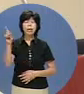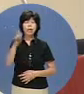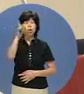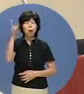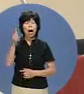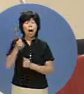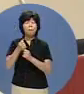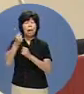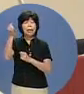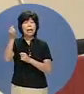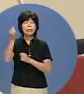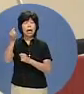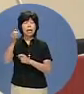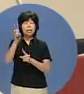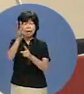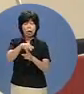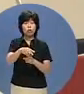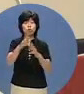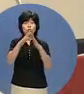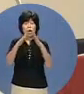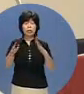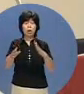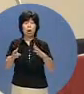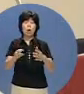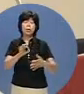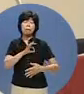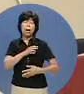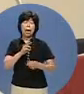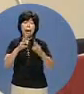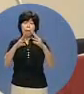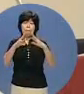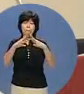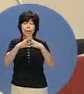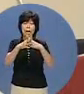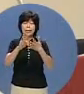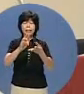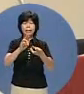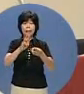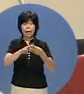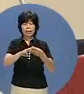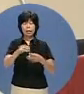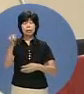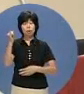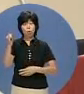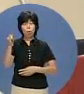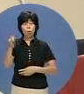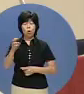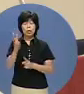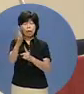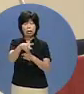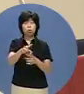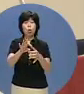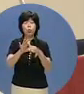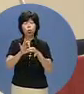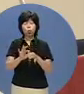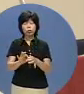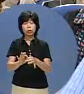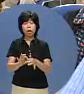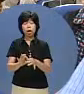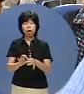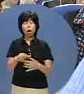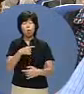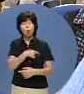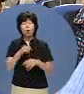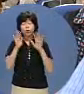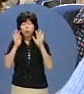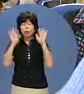続いて生駒番傘川柳会宮田佳子会長が、川柳を通して心豊かな大人になって